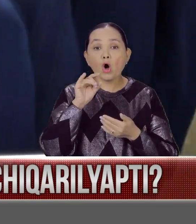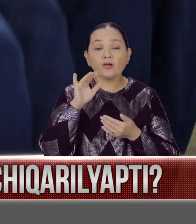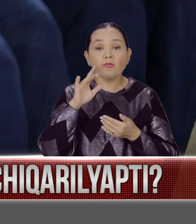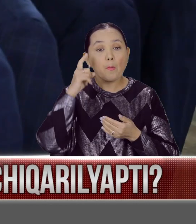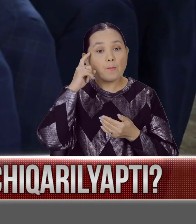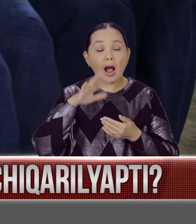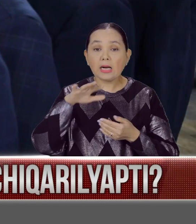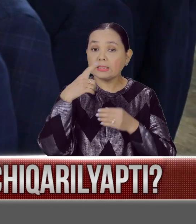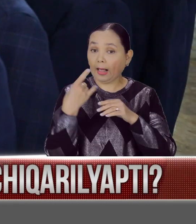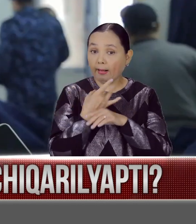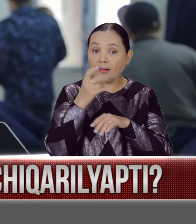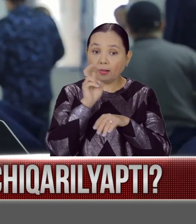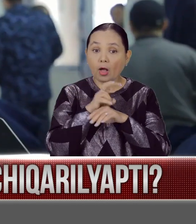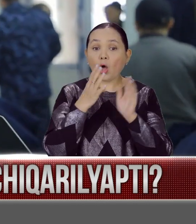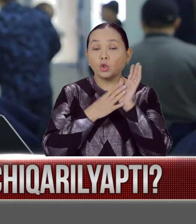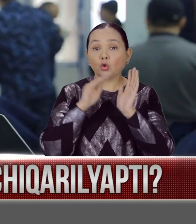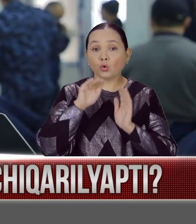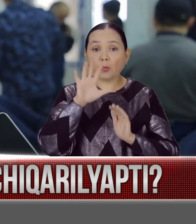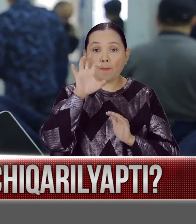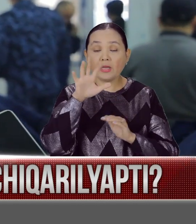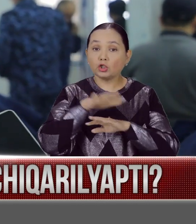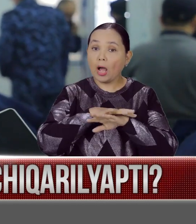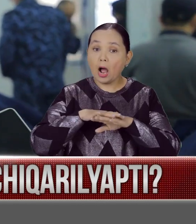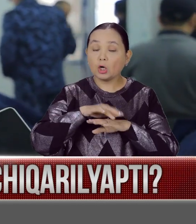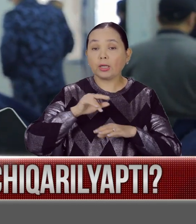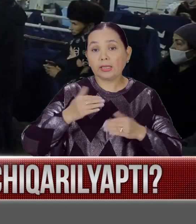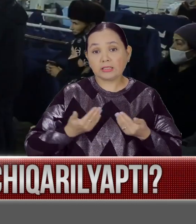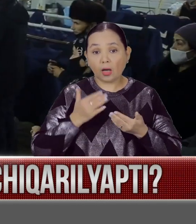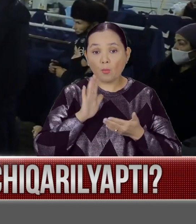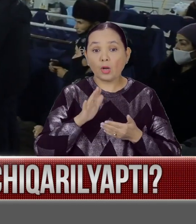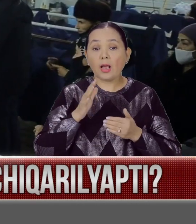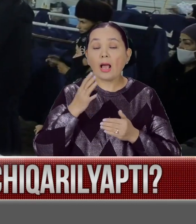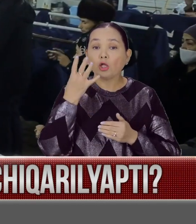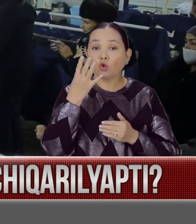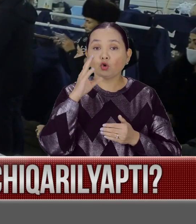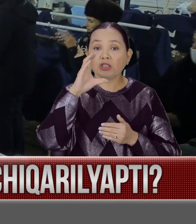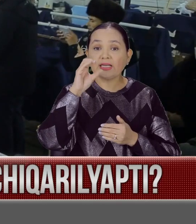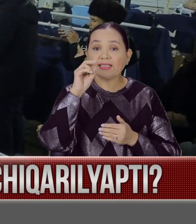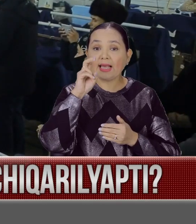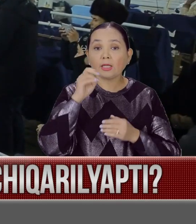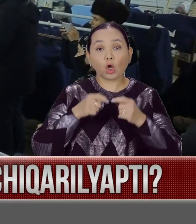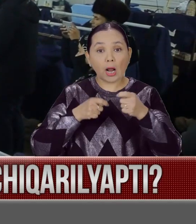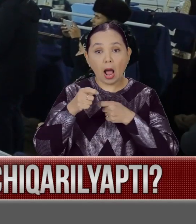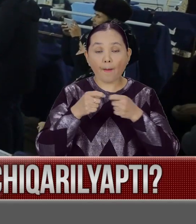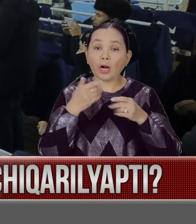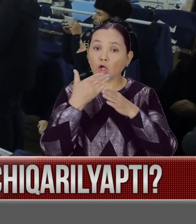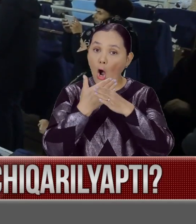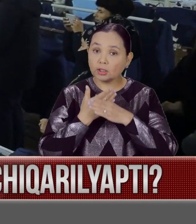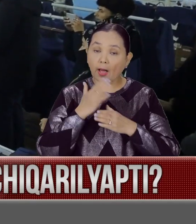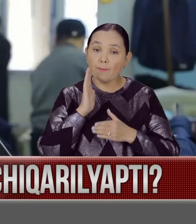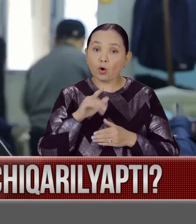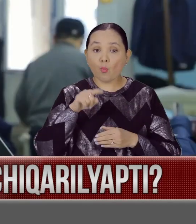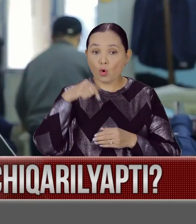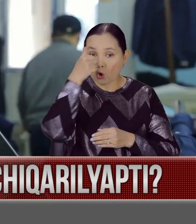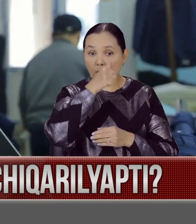ilk manzilimiz bo'ldi. 9500 nafardan ortiq aholi istiqomat qiladi. 4-chi sektor rahbariyatini yordamlari bilan